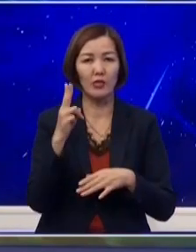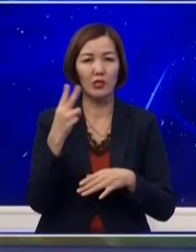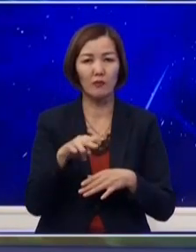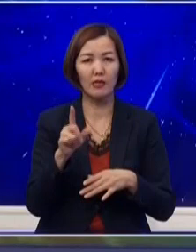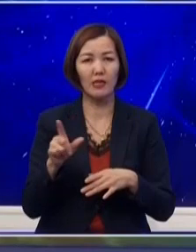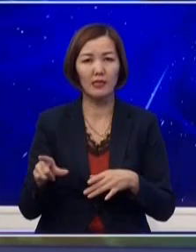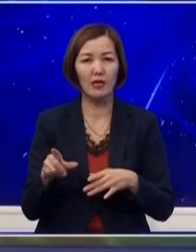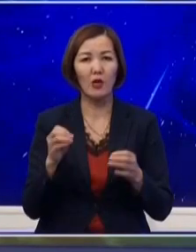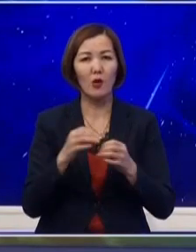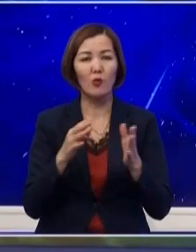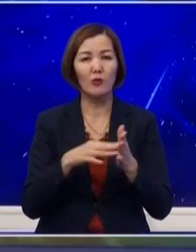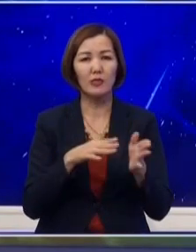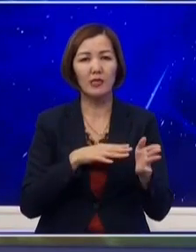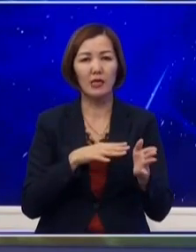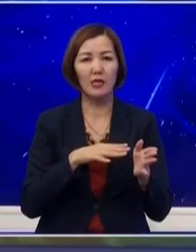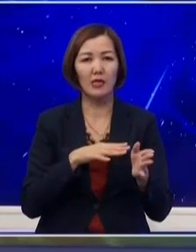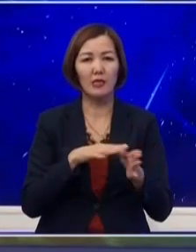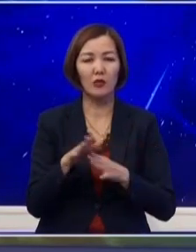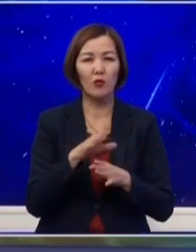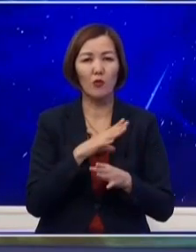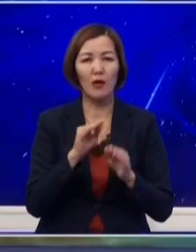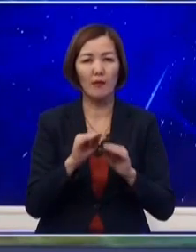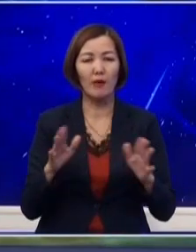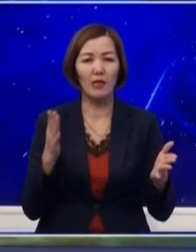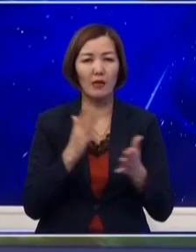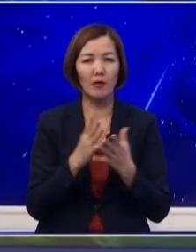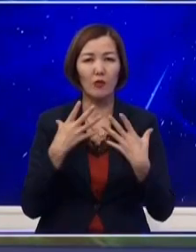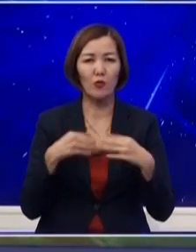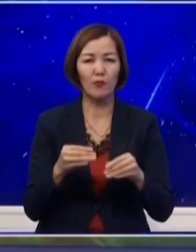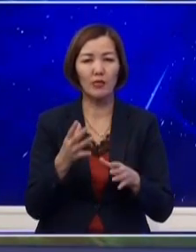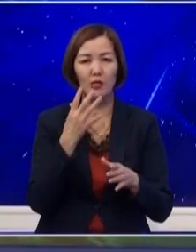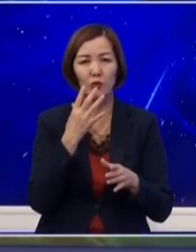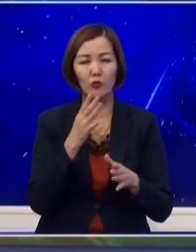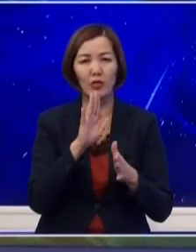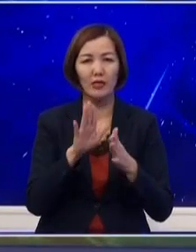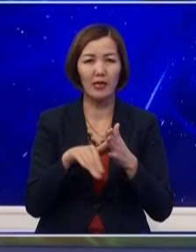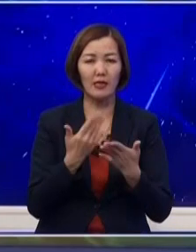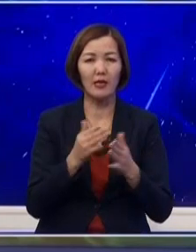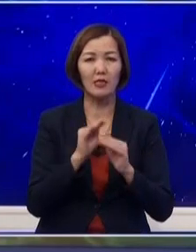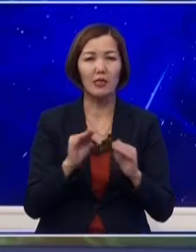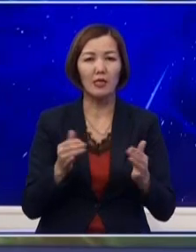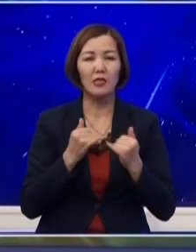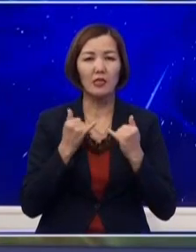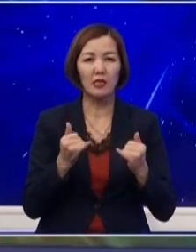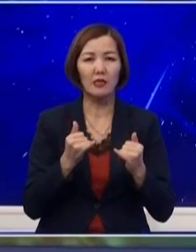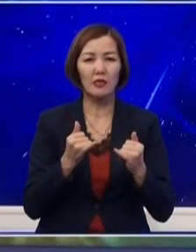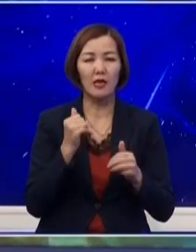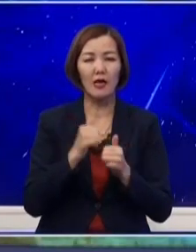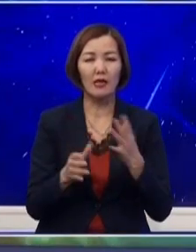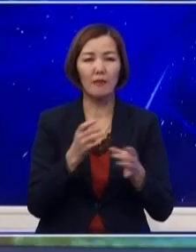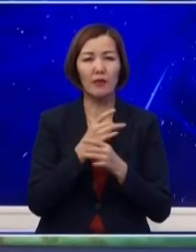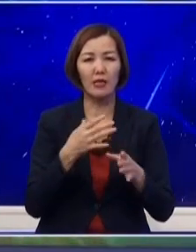орталықта 20-дан аса кәмелеттік жасқа толмаған бала бар. Отбасылық жылудан айырылған жеткіншектер үшін әр мереке